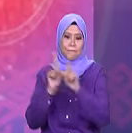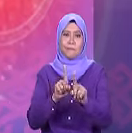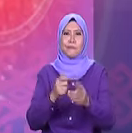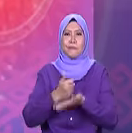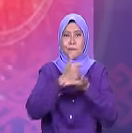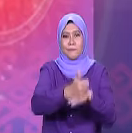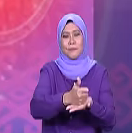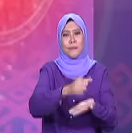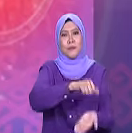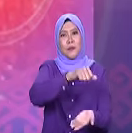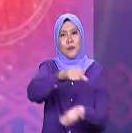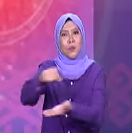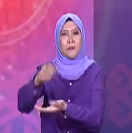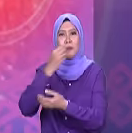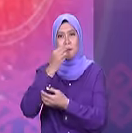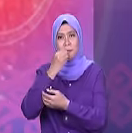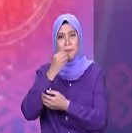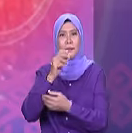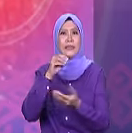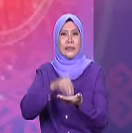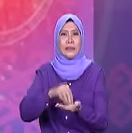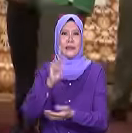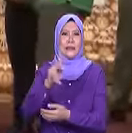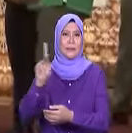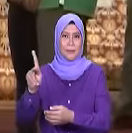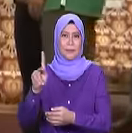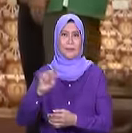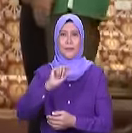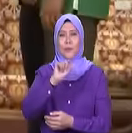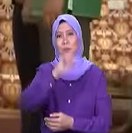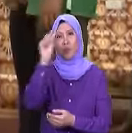makanan kepada Persatuan Malim Gunung Kinabalu.